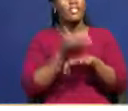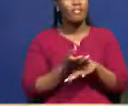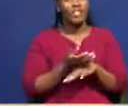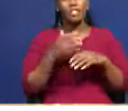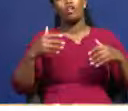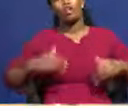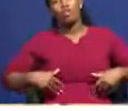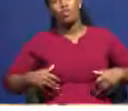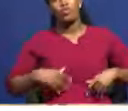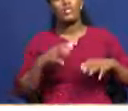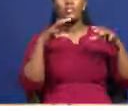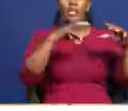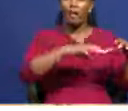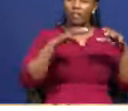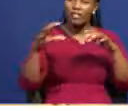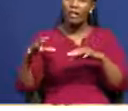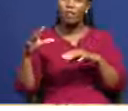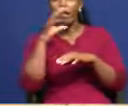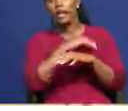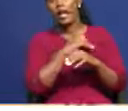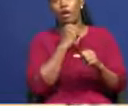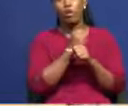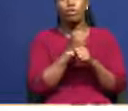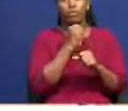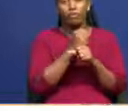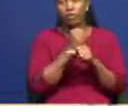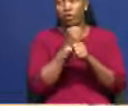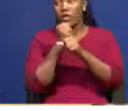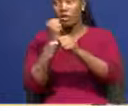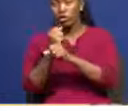Ungekuwa at least mnashughulikia na vitu kama hizo. Mtu akiwa na